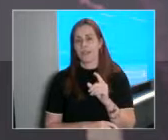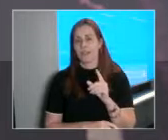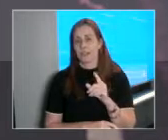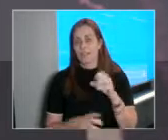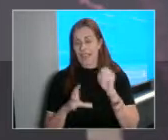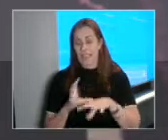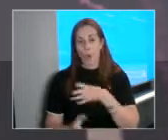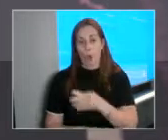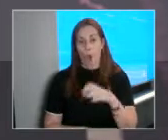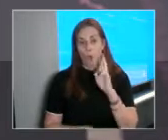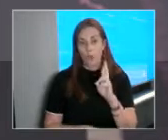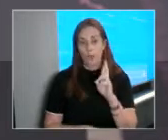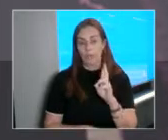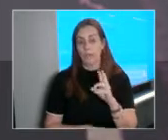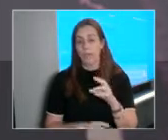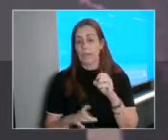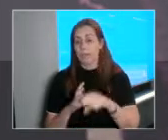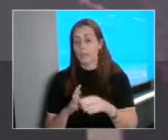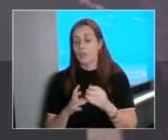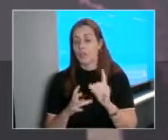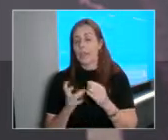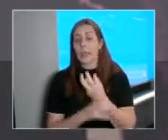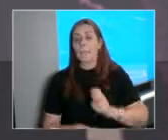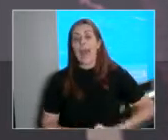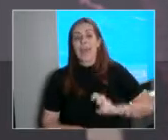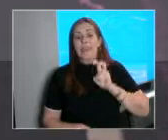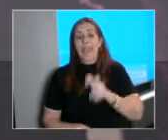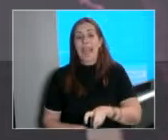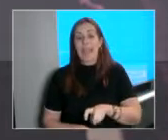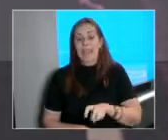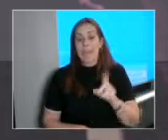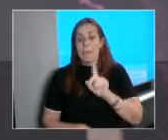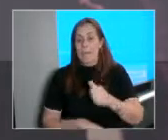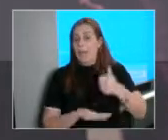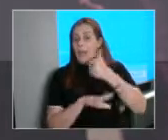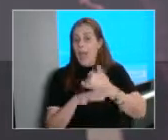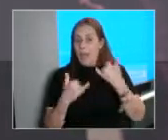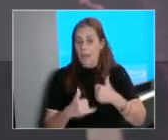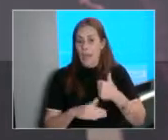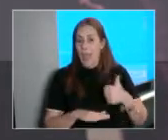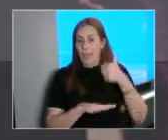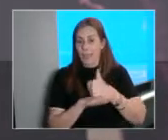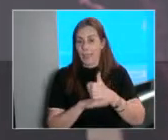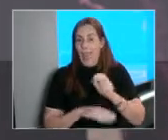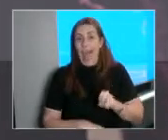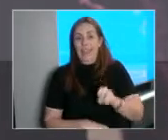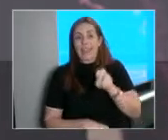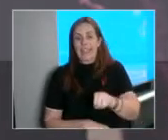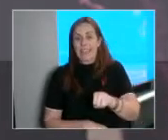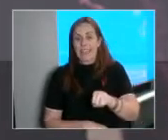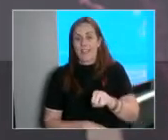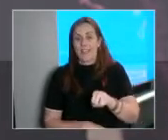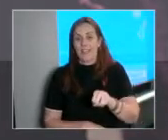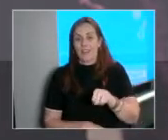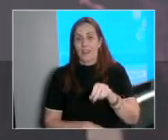דה רוטשילד, שהיא קרן שהקים הנכד של הנדיב, ומי שעומד בראשה היום זה הנין, בנג'מין